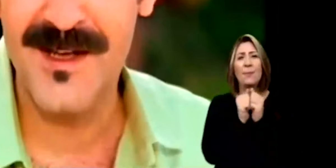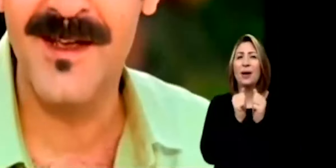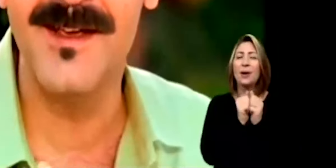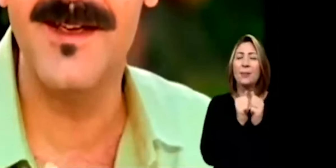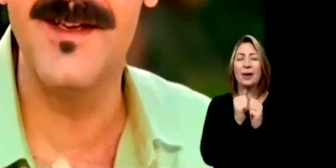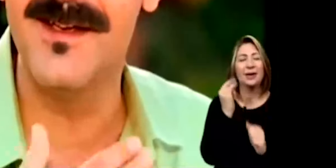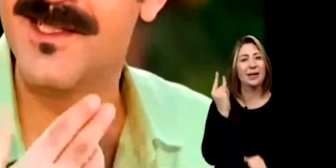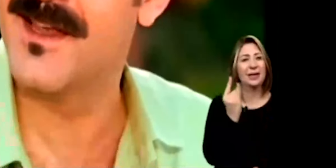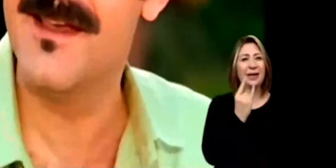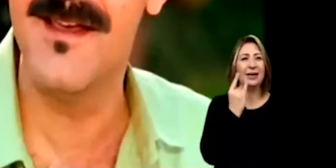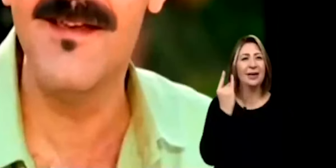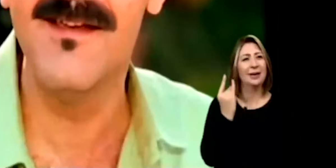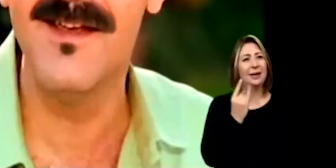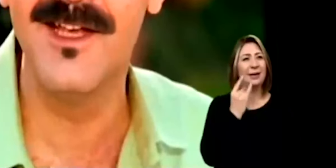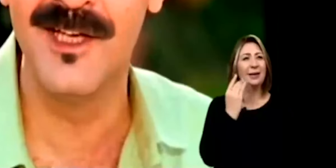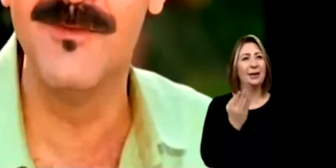beraber